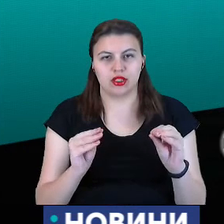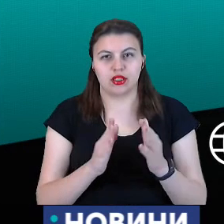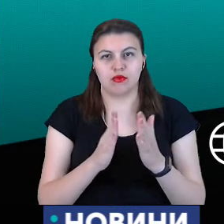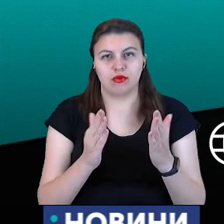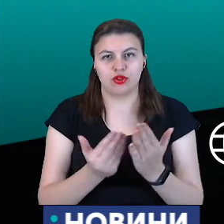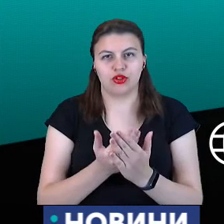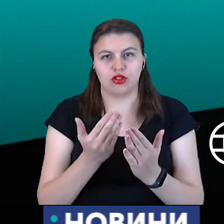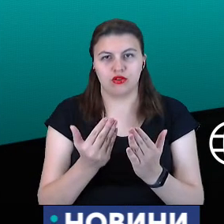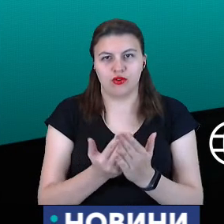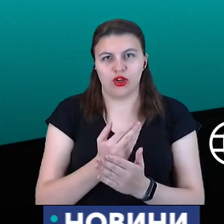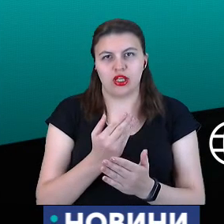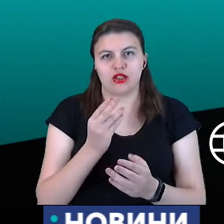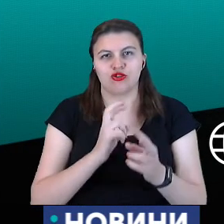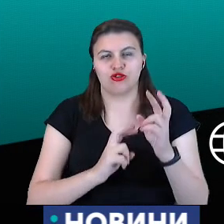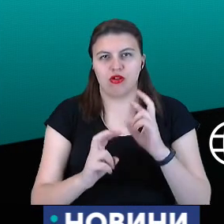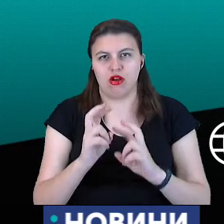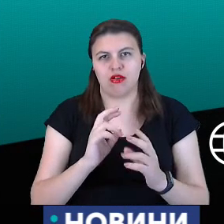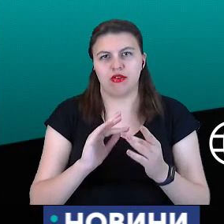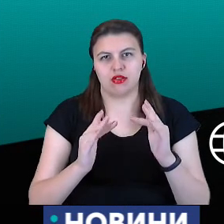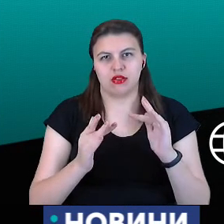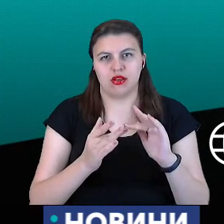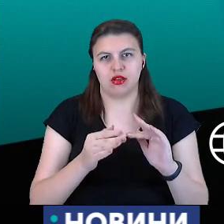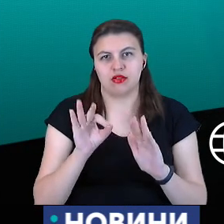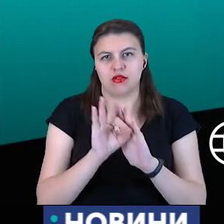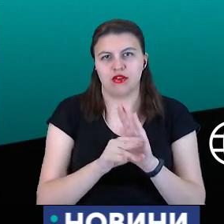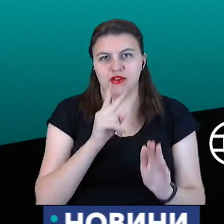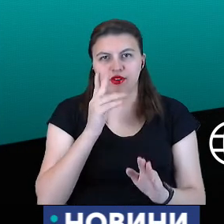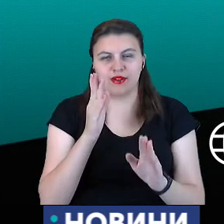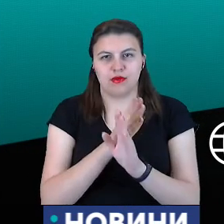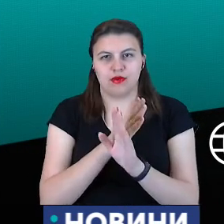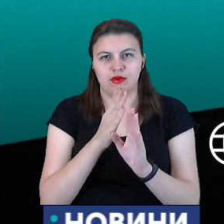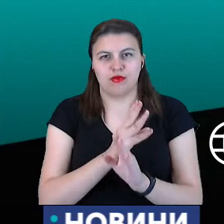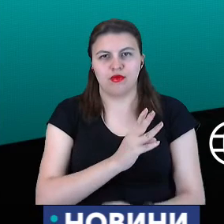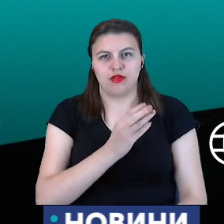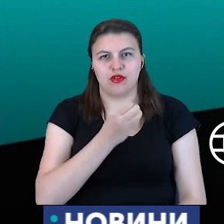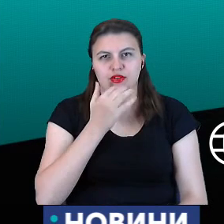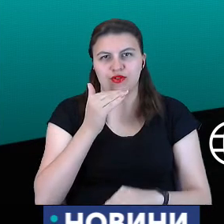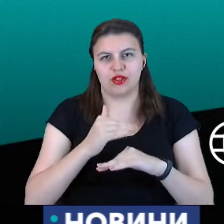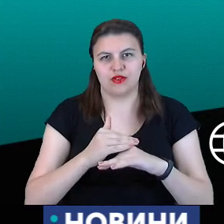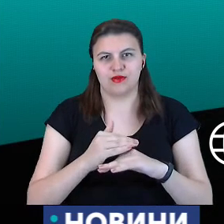шукайте на нашому сайті. Одразу після випуску дивіться прогноз погоди. Я бажаю вам гарного вечора.